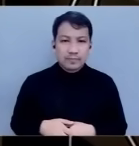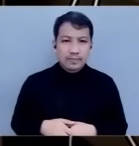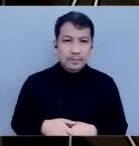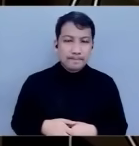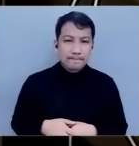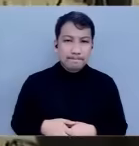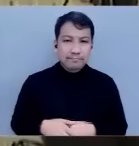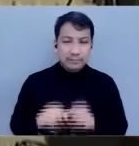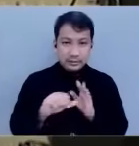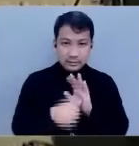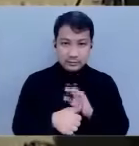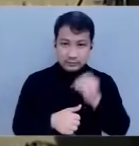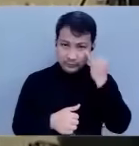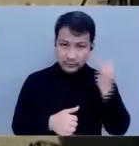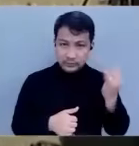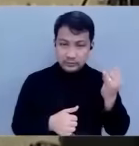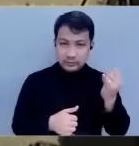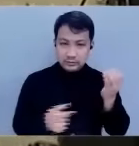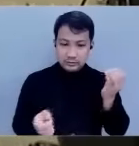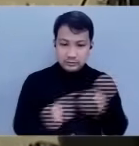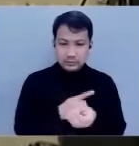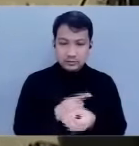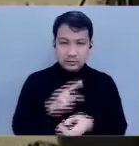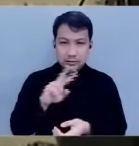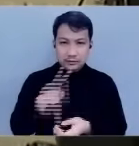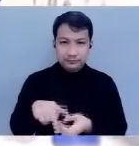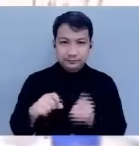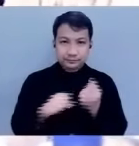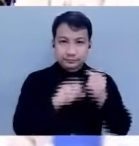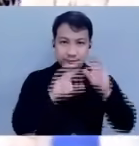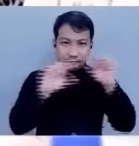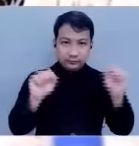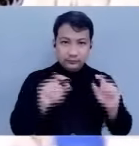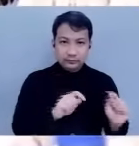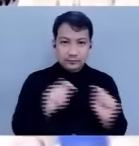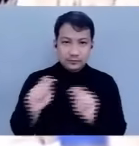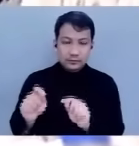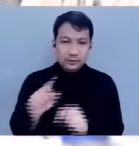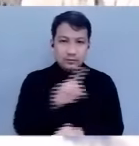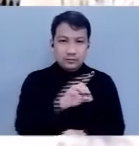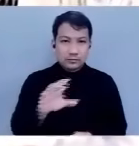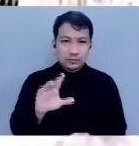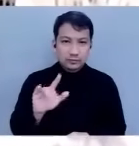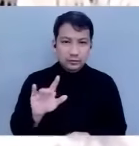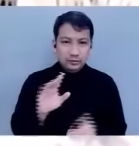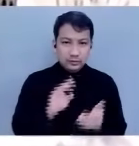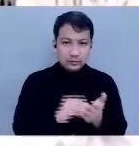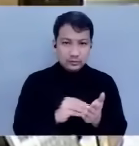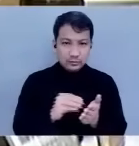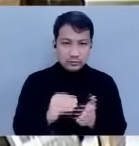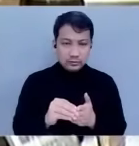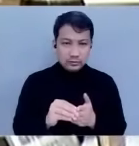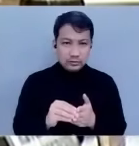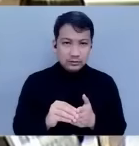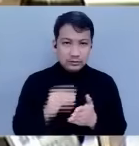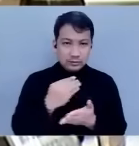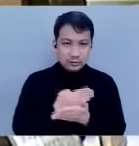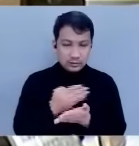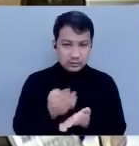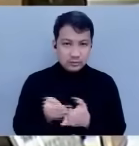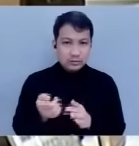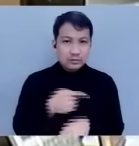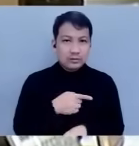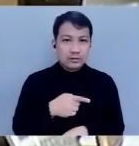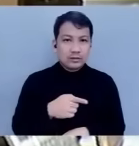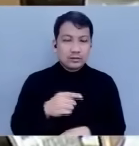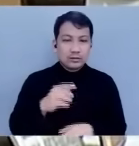Nag-ugat ang ideya ng pagpapatalsik sa bise kasunod ng paglipat ng 125 million pesos na pondo mula sa Office of the